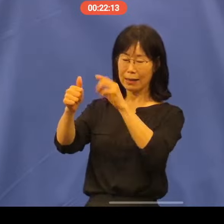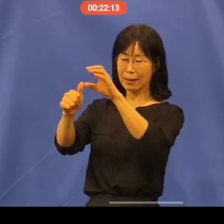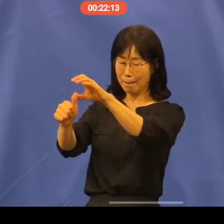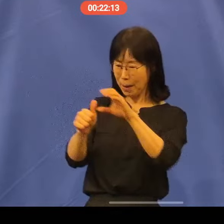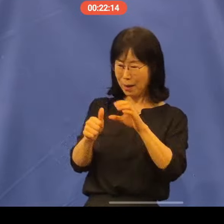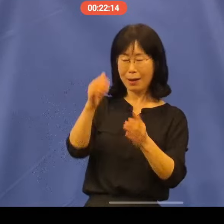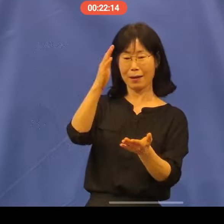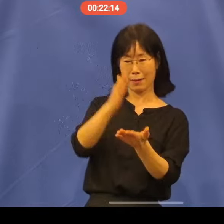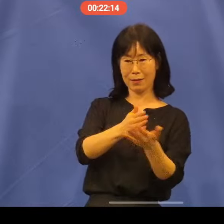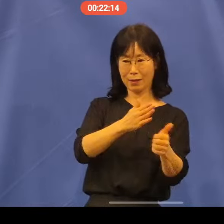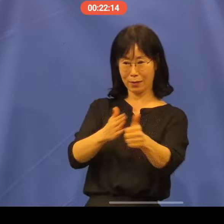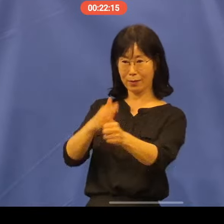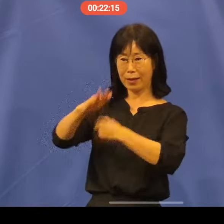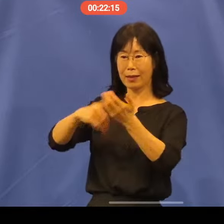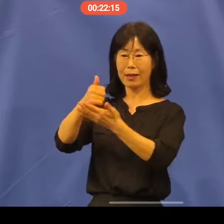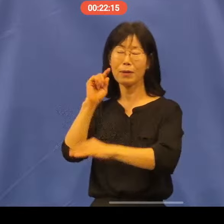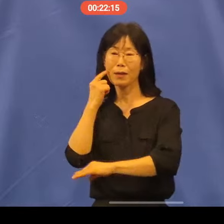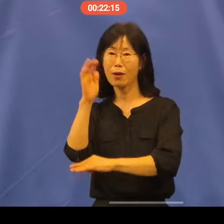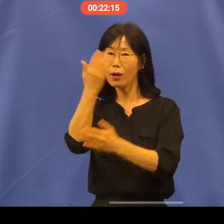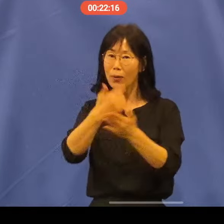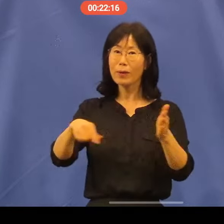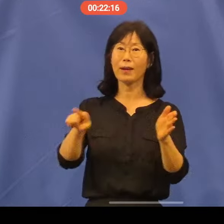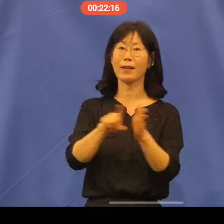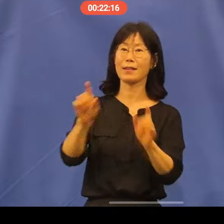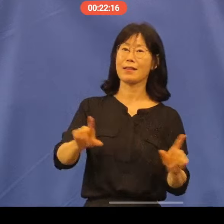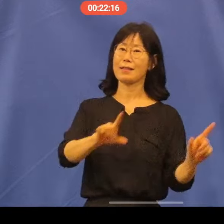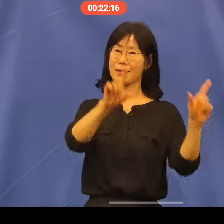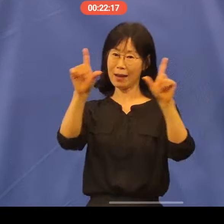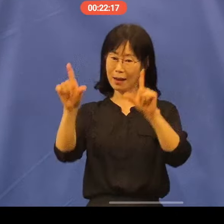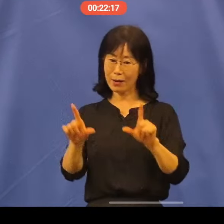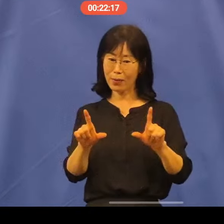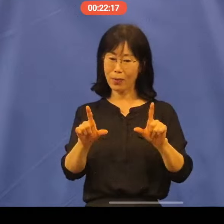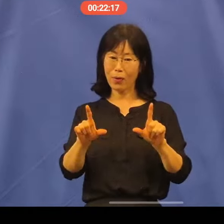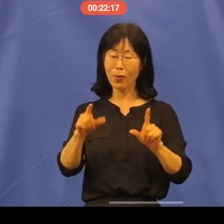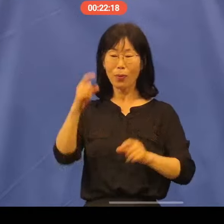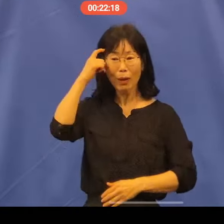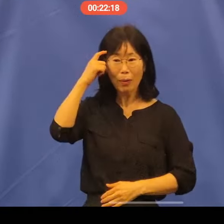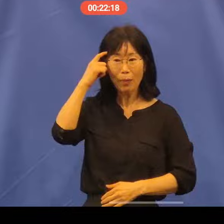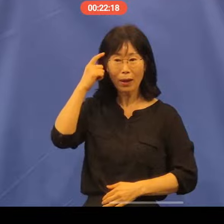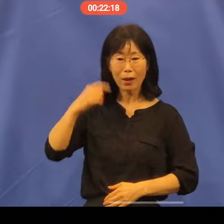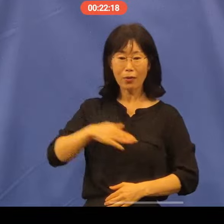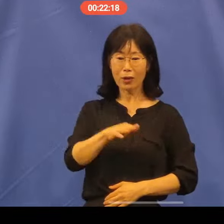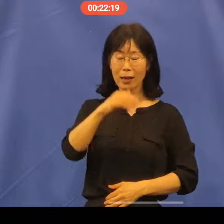가지, 우리는 하나님의 영광을 위하여 창조된 자들이라는 거예요.